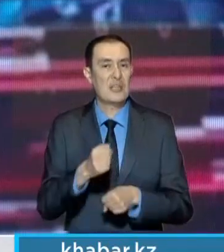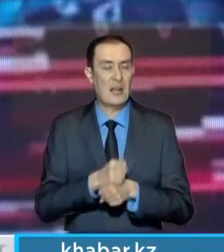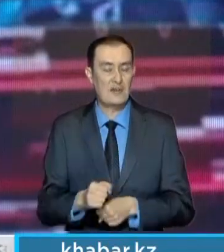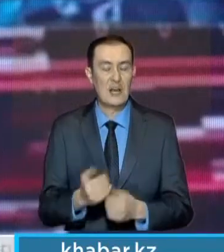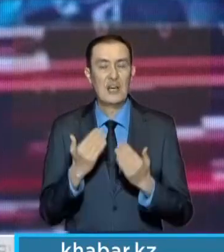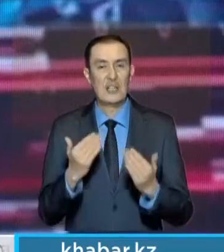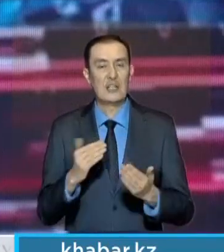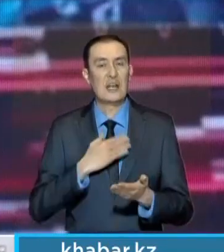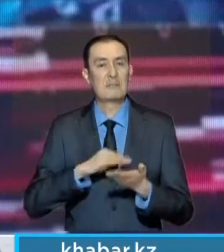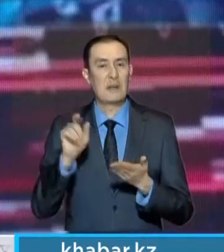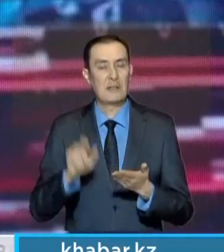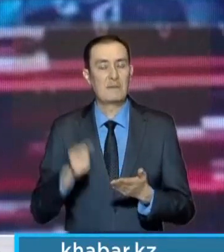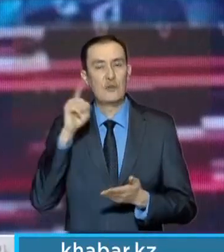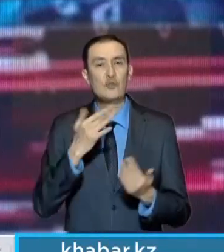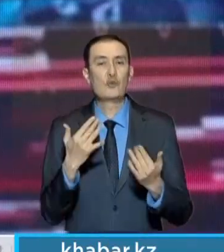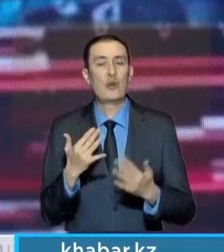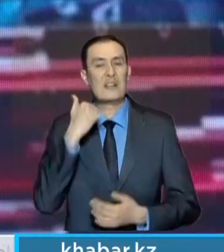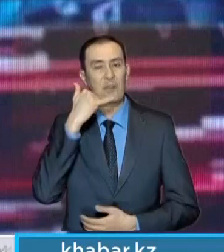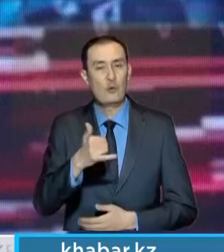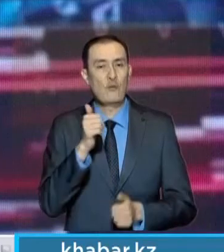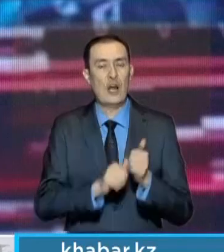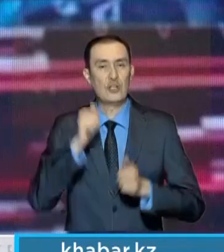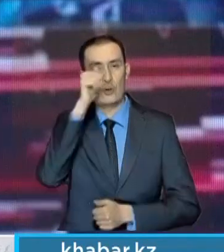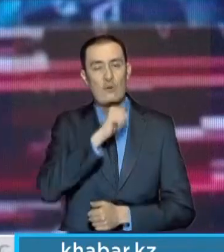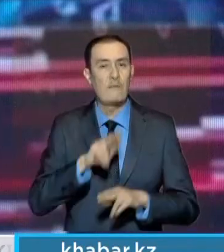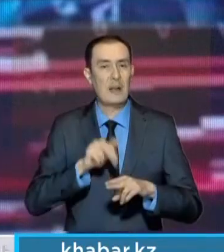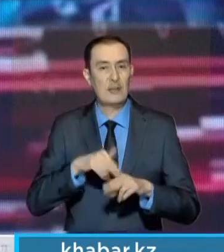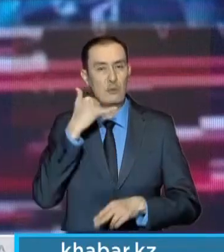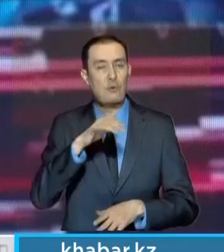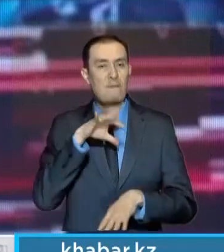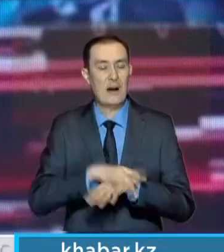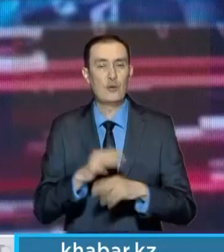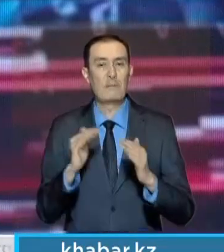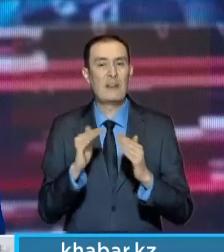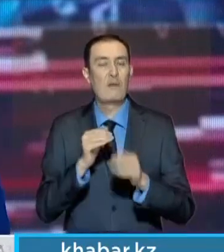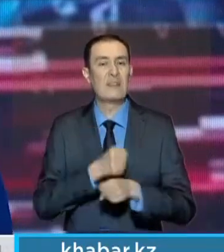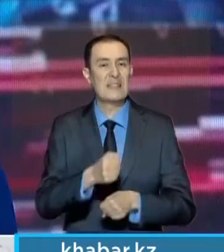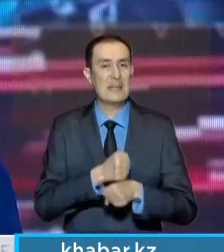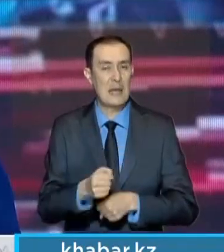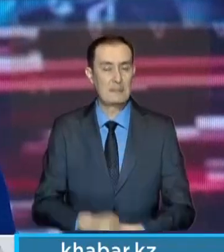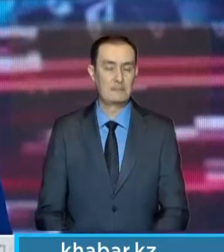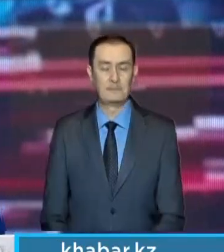ай джанова выяснял сколько звонков ежегодно поступает в полицию по фактам бытового